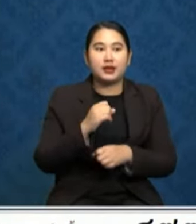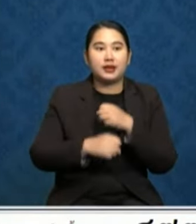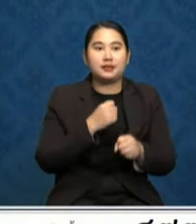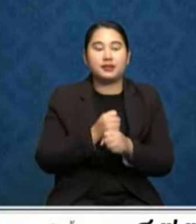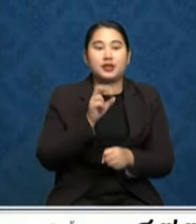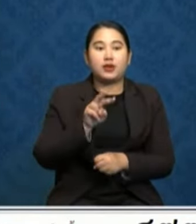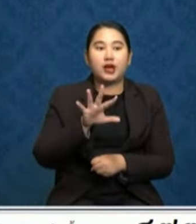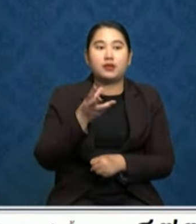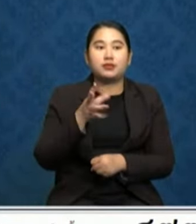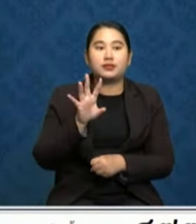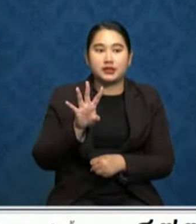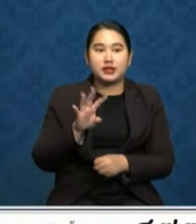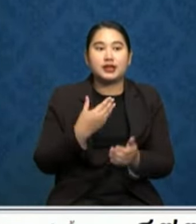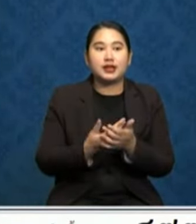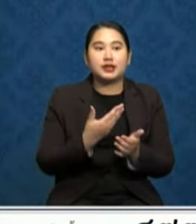64นะครับ